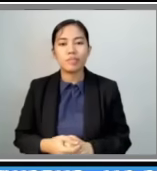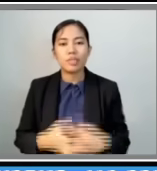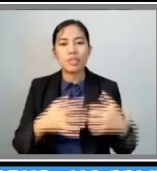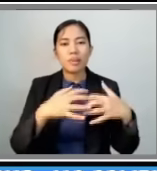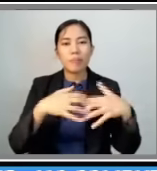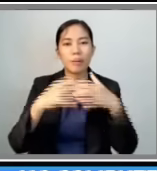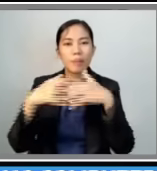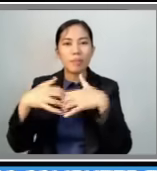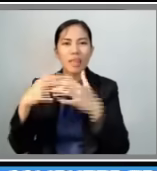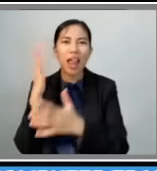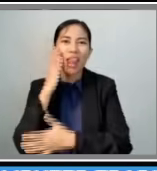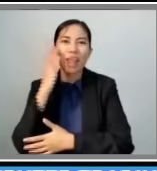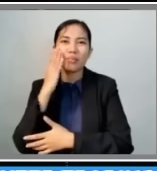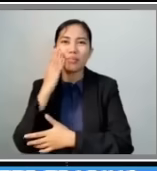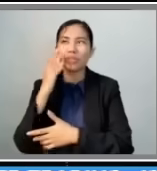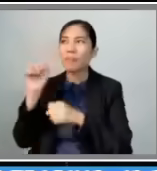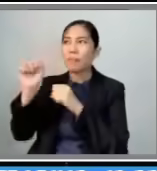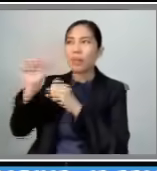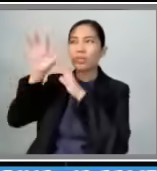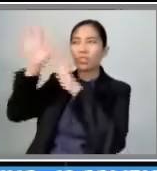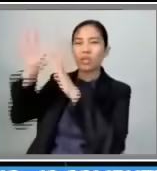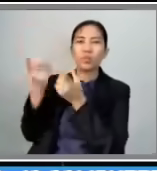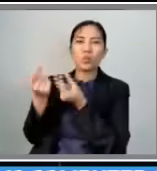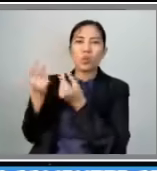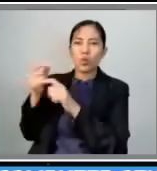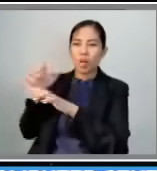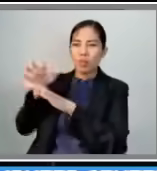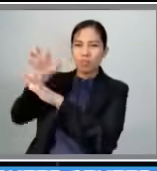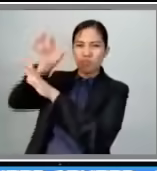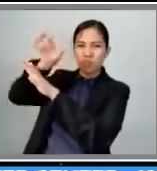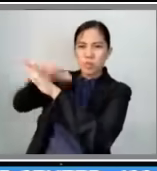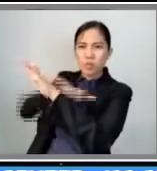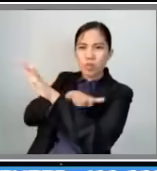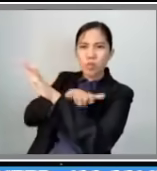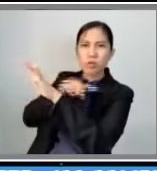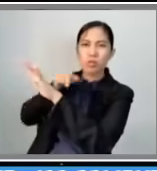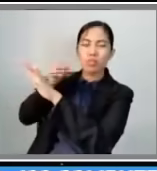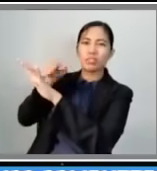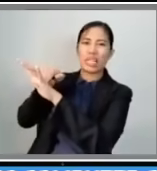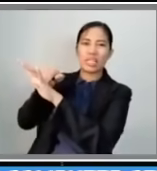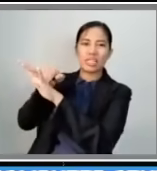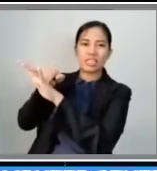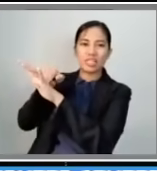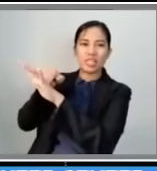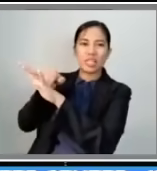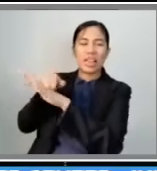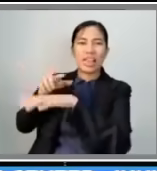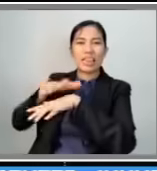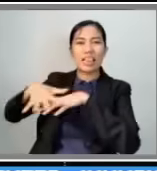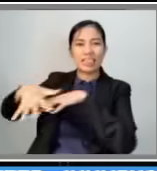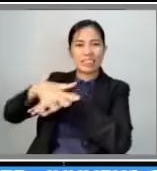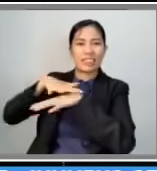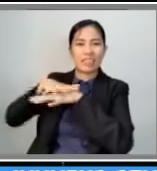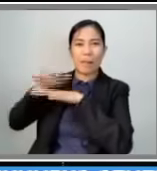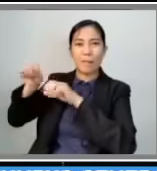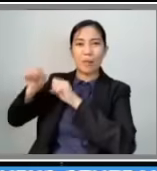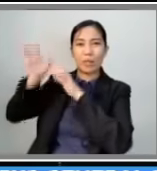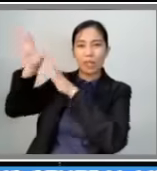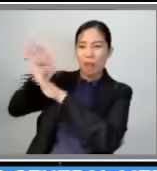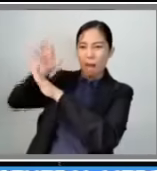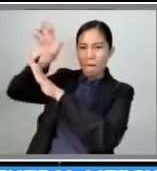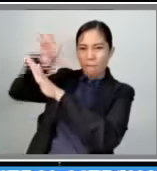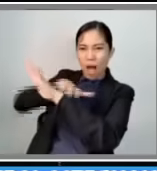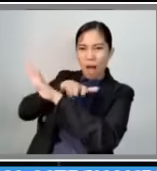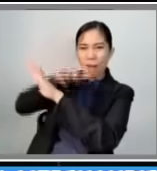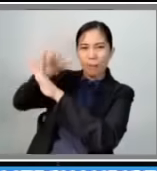sila ng bundok, yung nabuldoser na lupa in terms of yung strike niya o stability niya compare